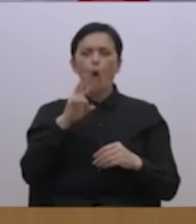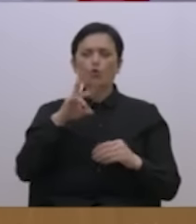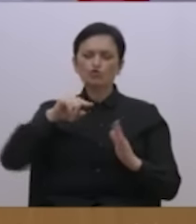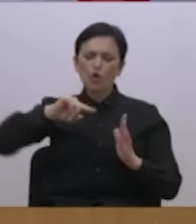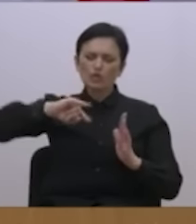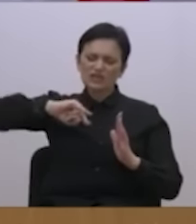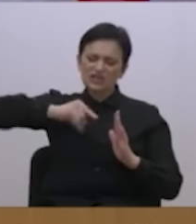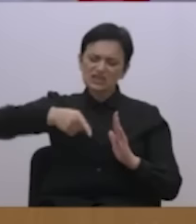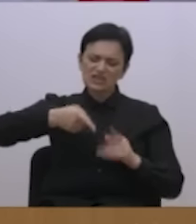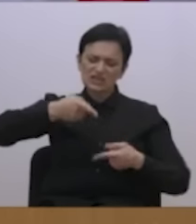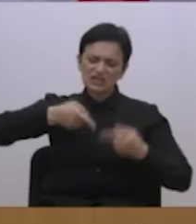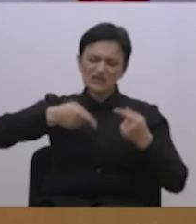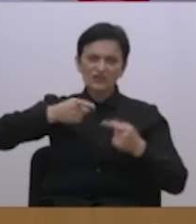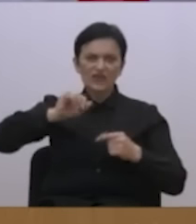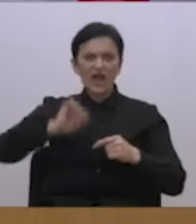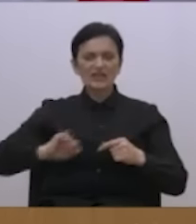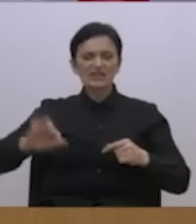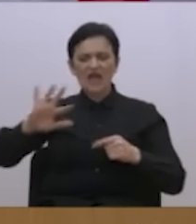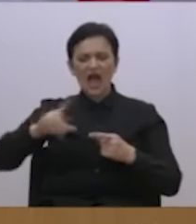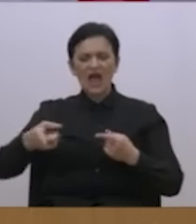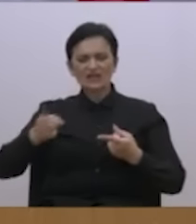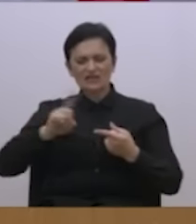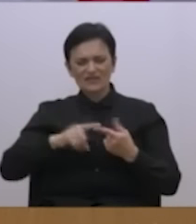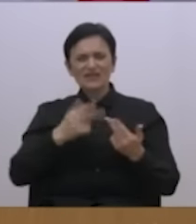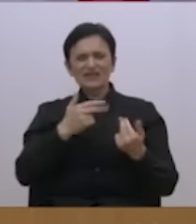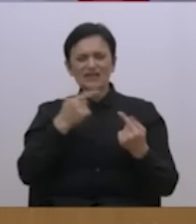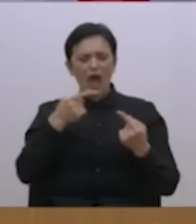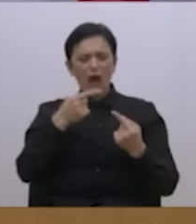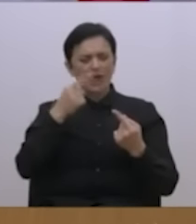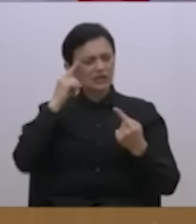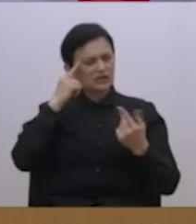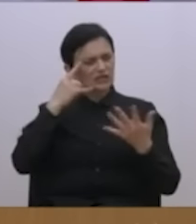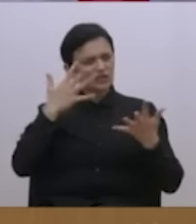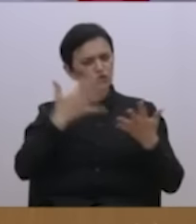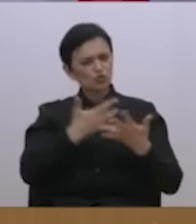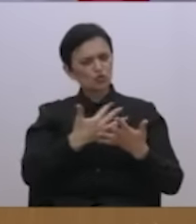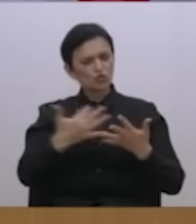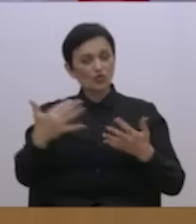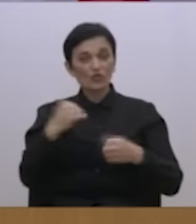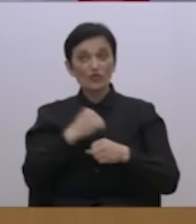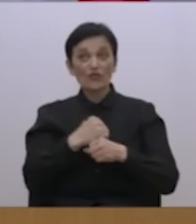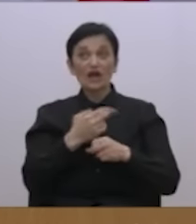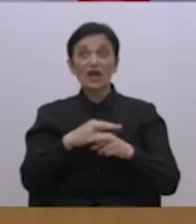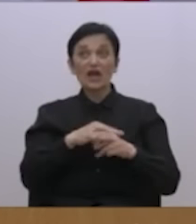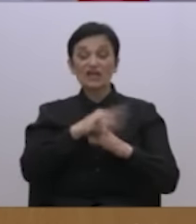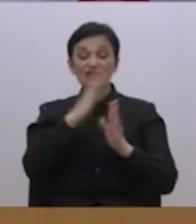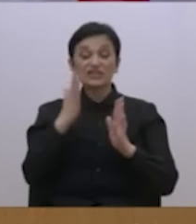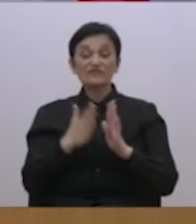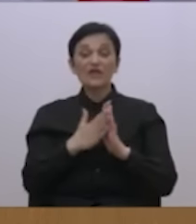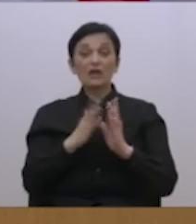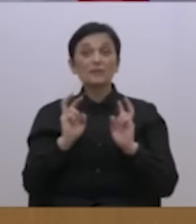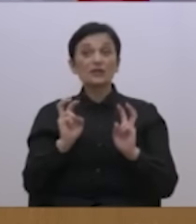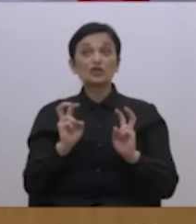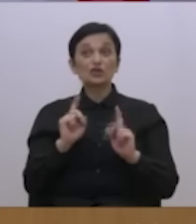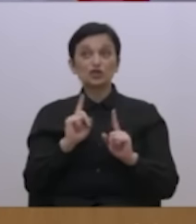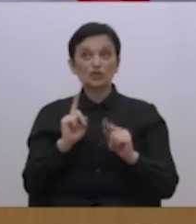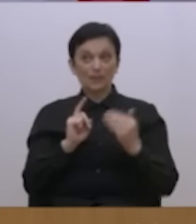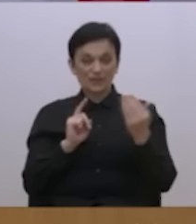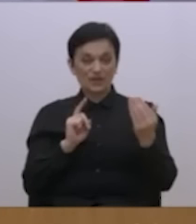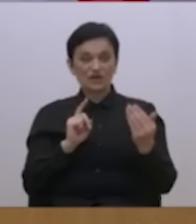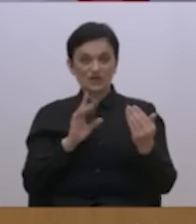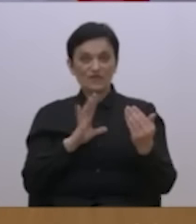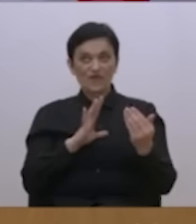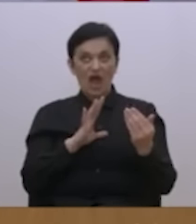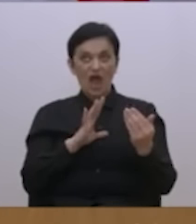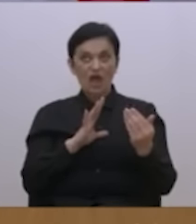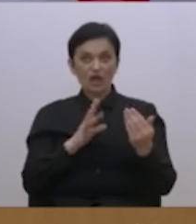ვებრძვით დასავლეთის ხარჯზე და 1000 სისულელეს რომ ვაკეთებთ. ეს ყველაფერი ნიშნავდა იმას, რომ თქვენ ვიყავით